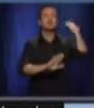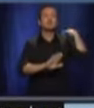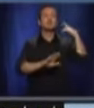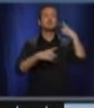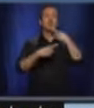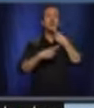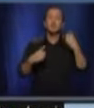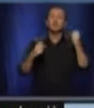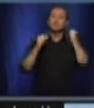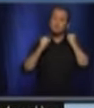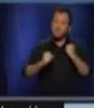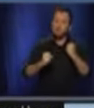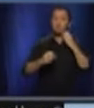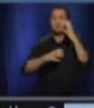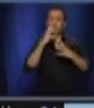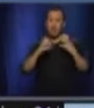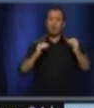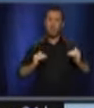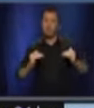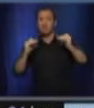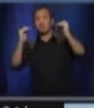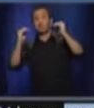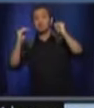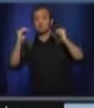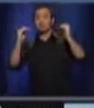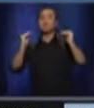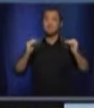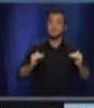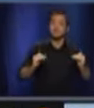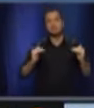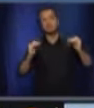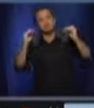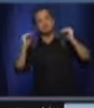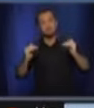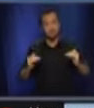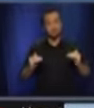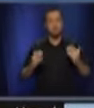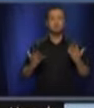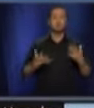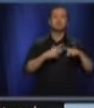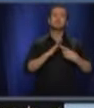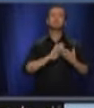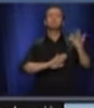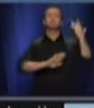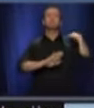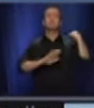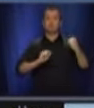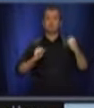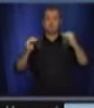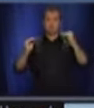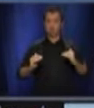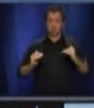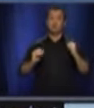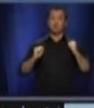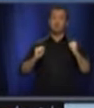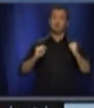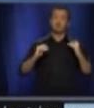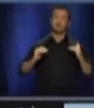peut aussi, rappelez-vous, une des premières acétates, on a dit on peut faire des changements permanents, sans égard au palier d'alerte.